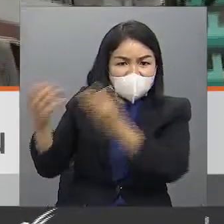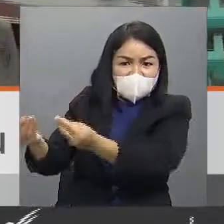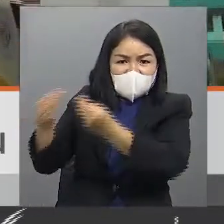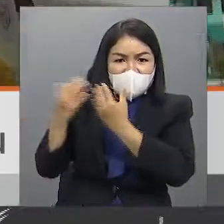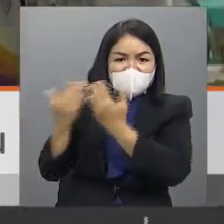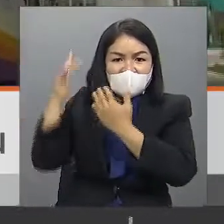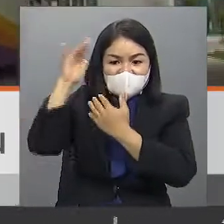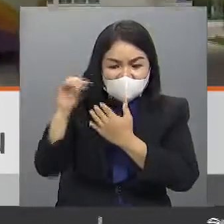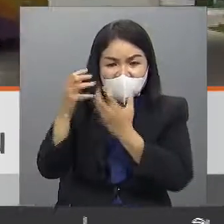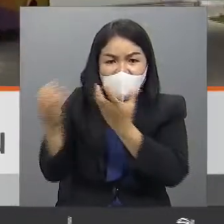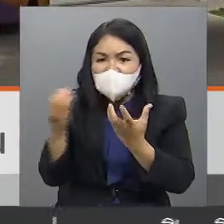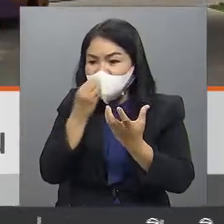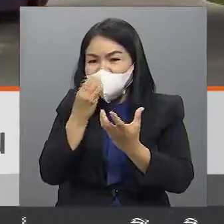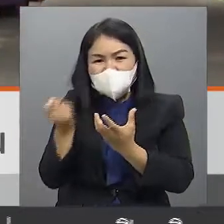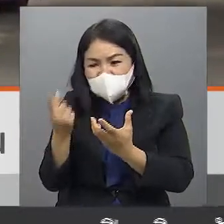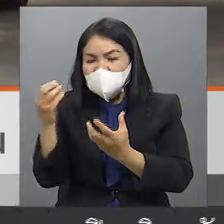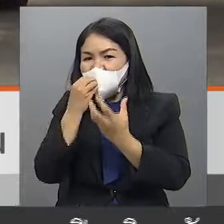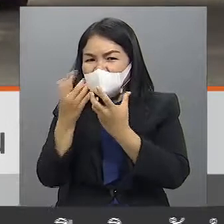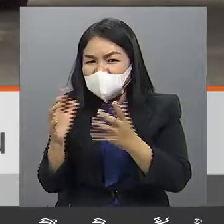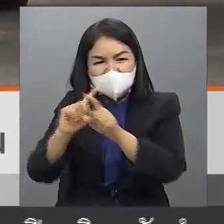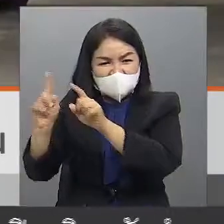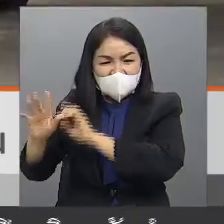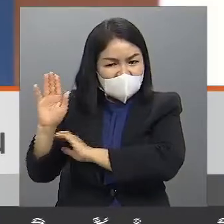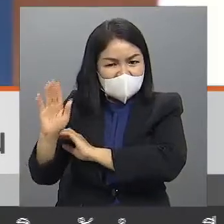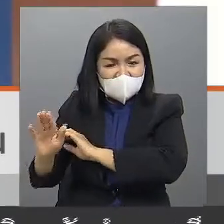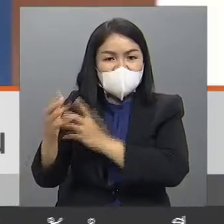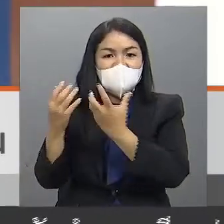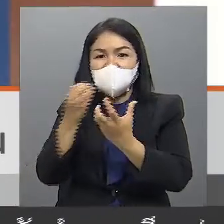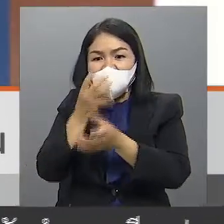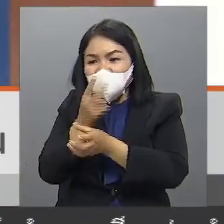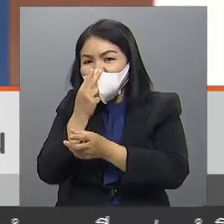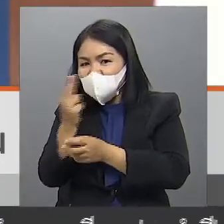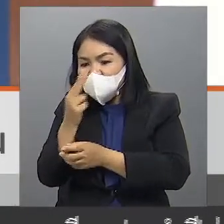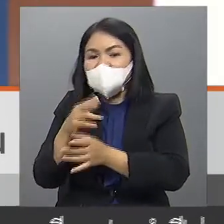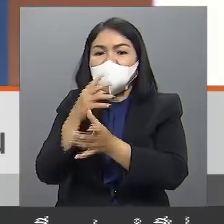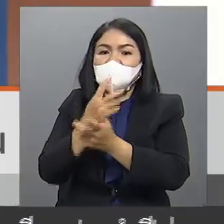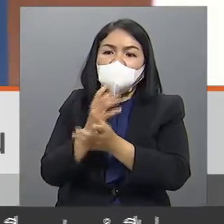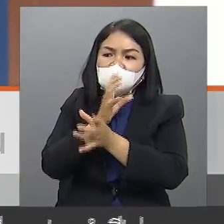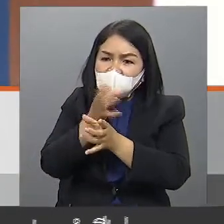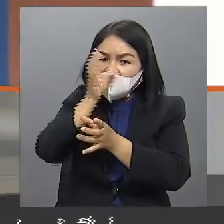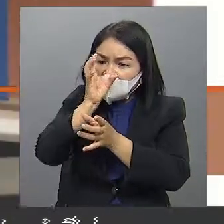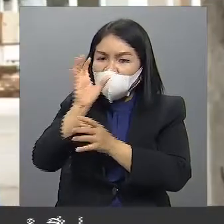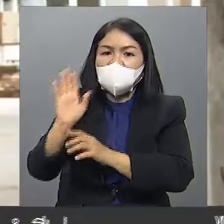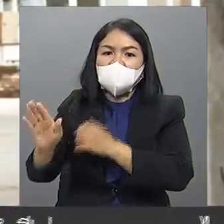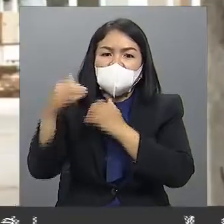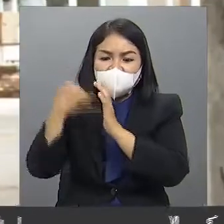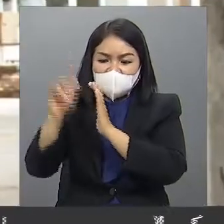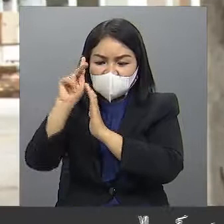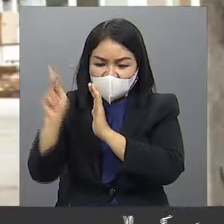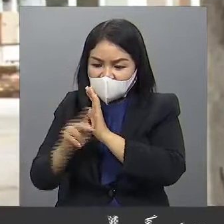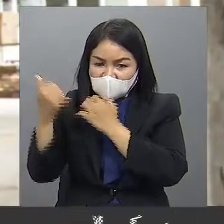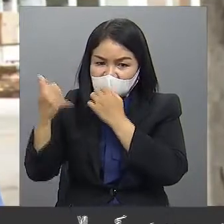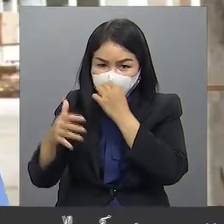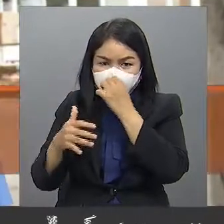งสุกอาหารหมักดองรวมถึงเครื่องดื่มแอลกอฮอล์บุหรี่และสิ่งผิดกฎหมายค่ะ คือของวันนี้เป็นของที่ต้องห้ามอยู่แ